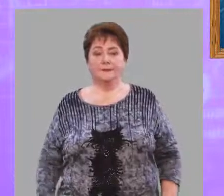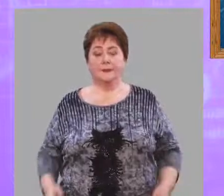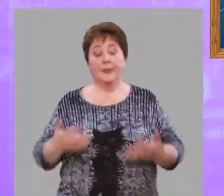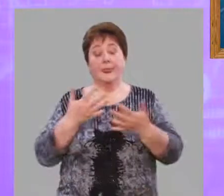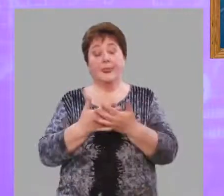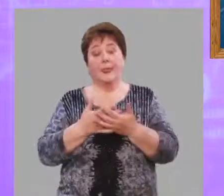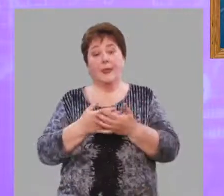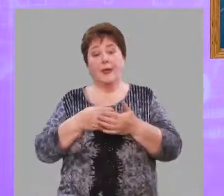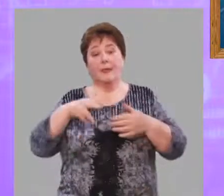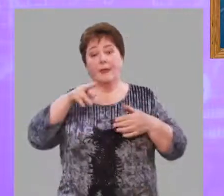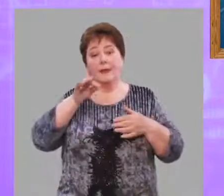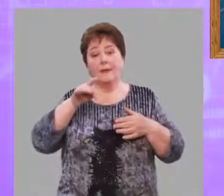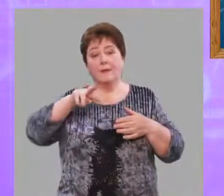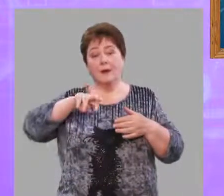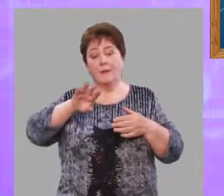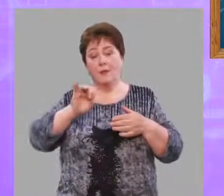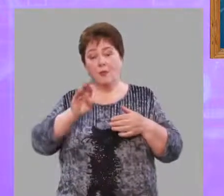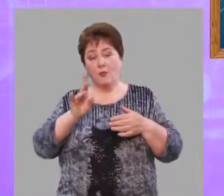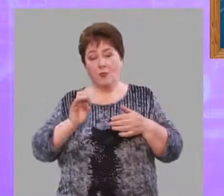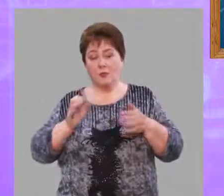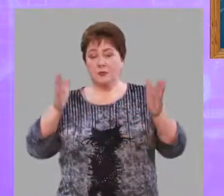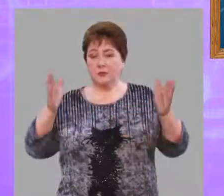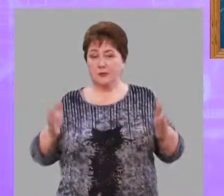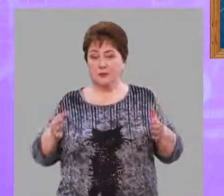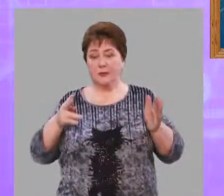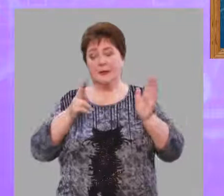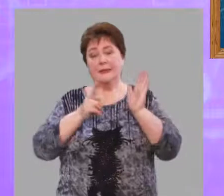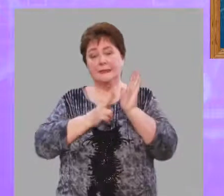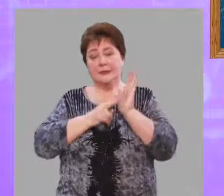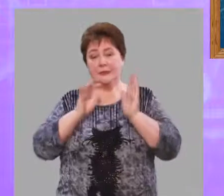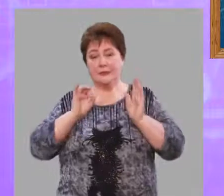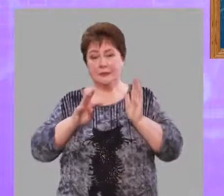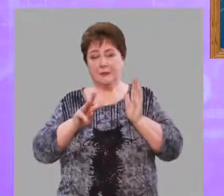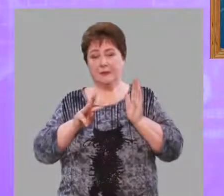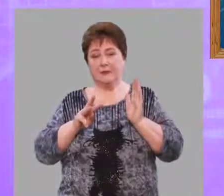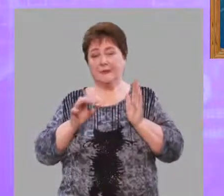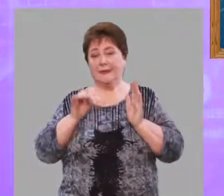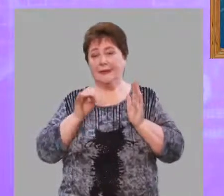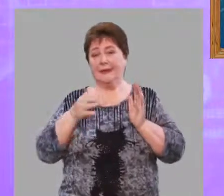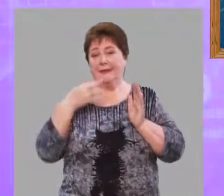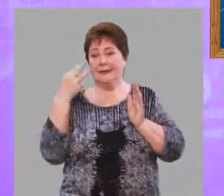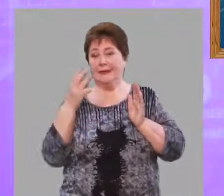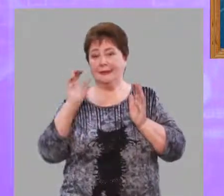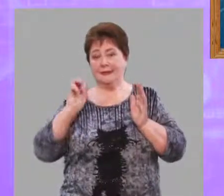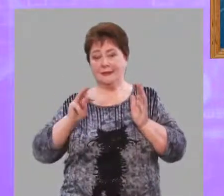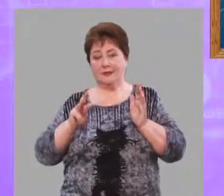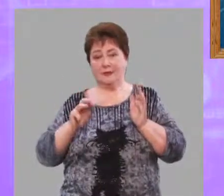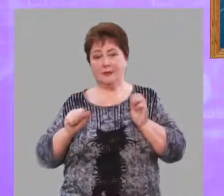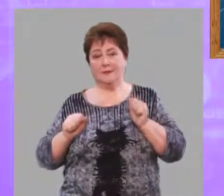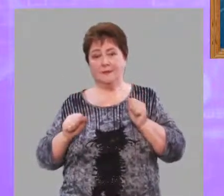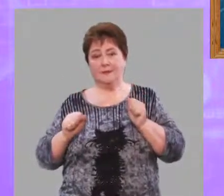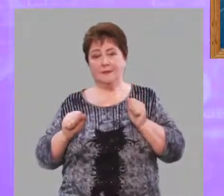Дан прямоугольник со сторонами 7 сантиметров и 3 сантиметра.